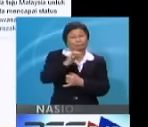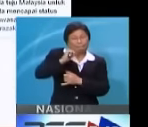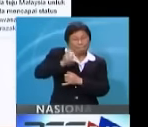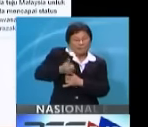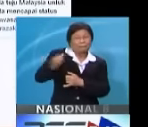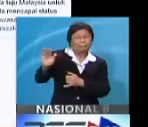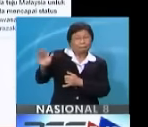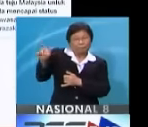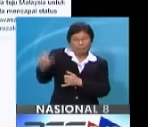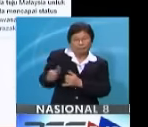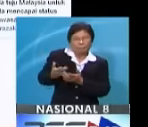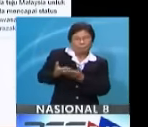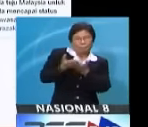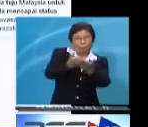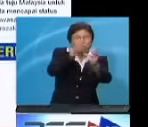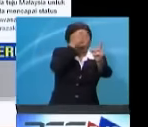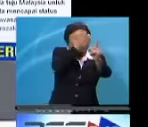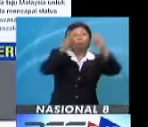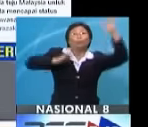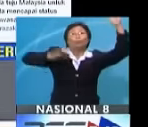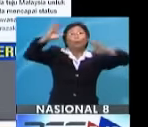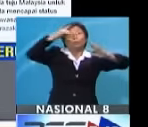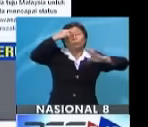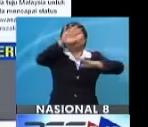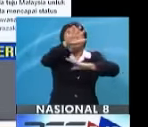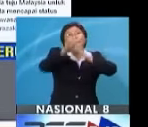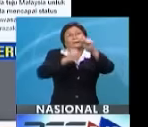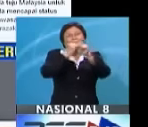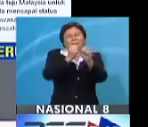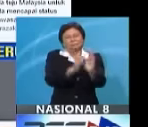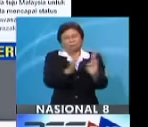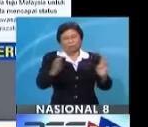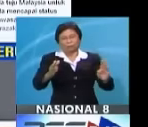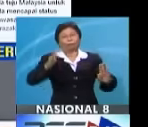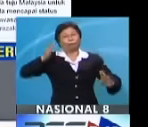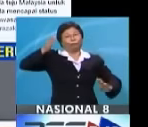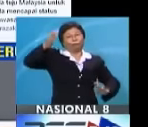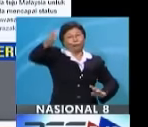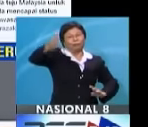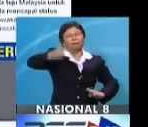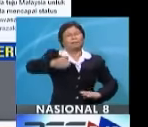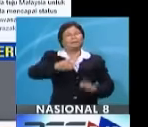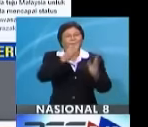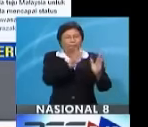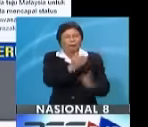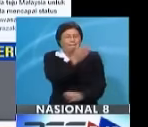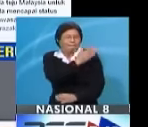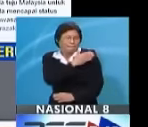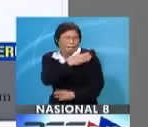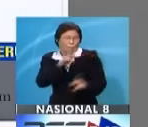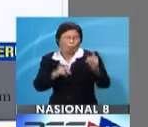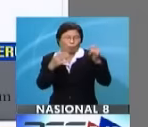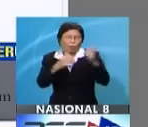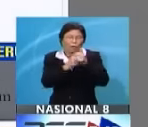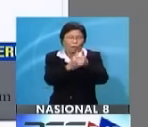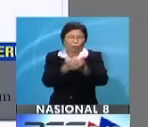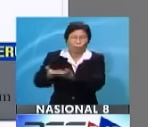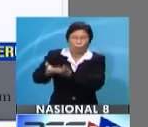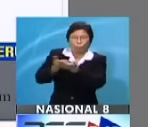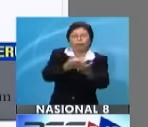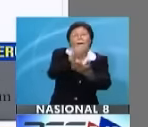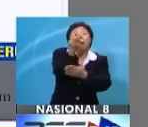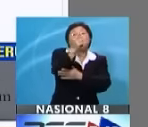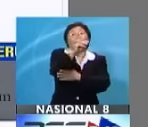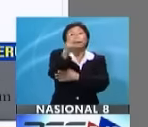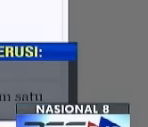esok beliau akan membentangkan hala tujuh negara untuk 5 tahun akan datang itu. Beliau juga mengajak orang ramai untuk mengikuti pembentangan rancangan